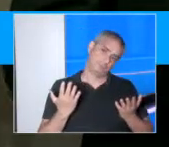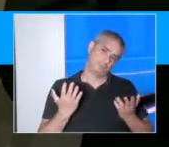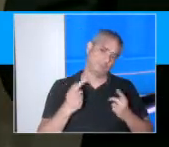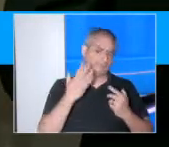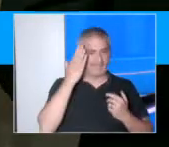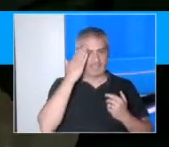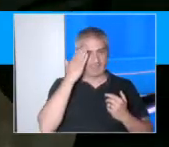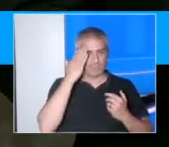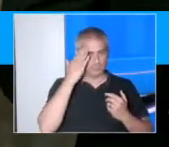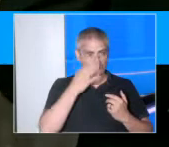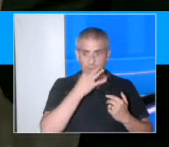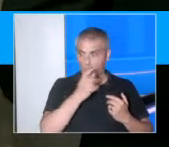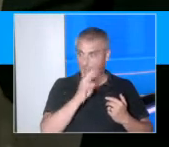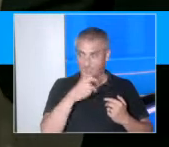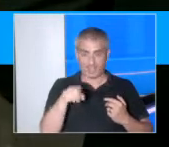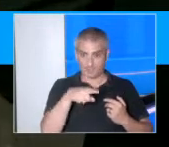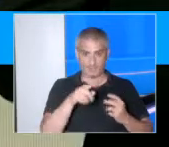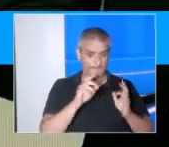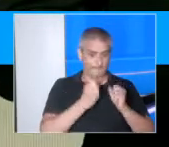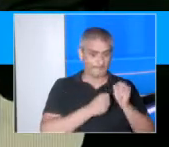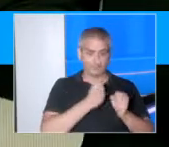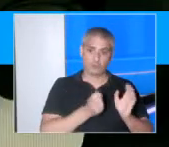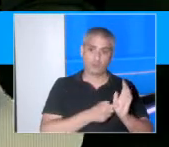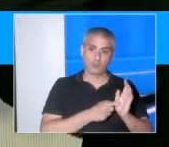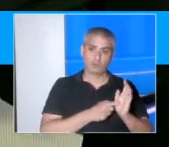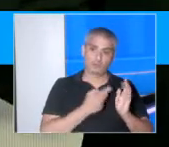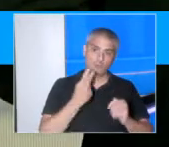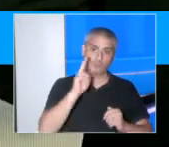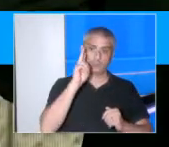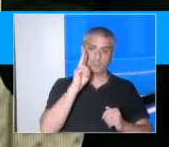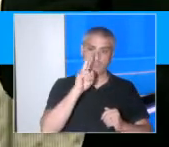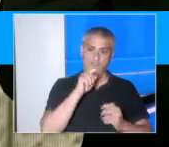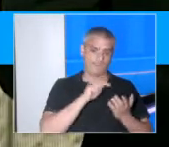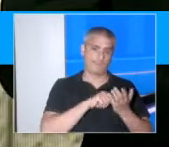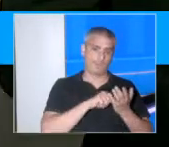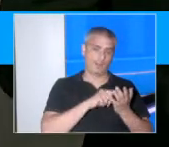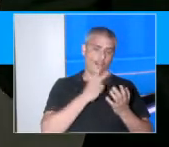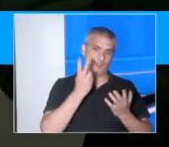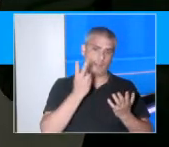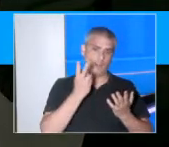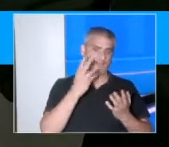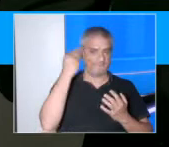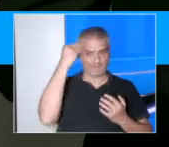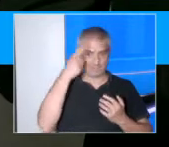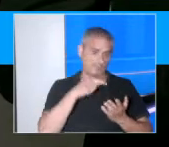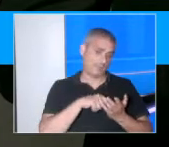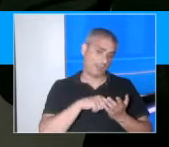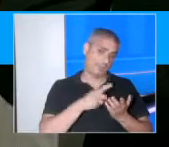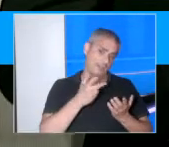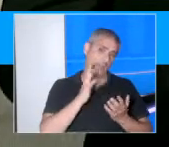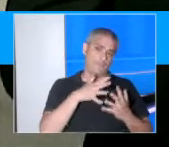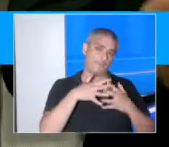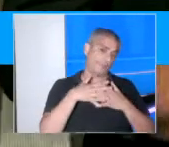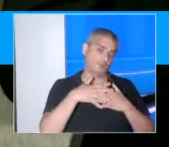ביקור היכרות. השאלה אם אתם במרץ דורשים יותר מהעניין הזה, בעיקר בפן הפלסטיני, כי נדמה שגם